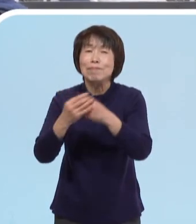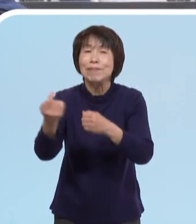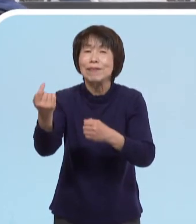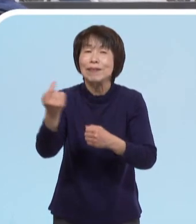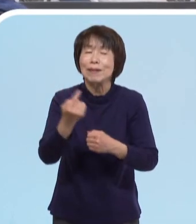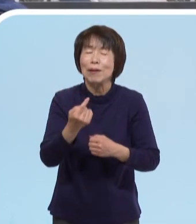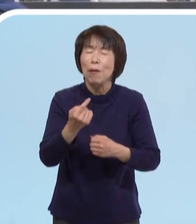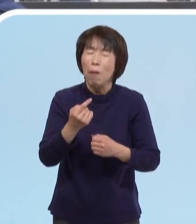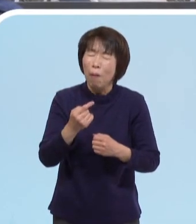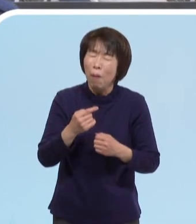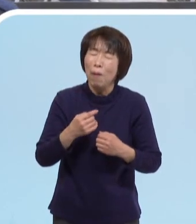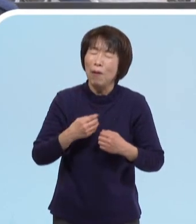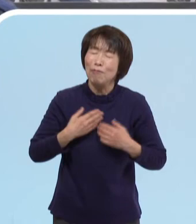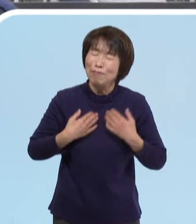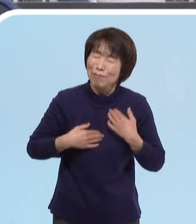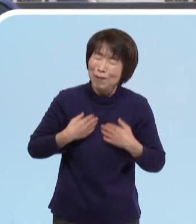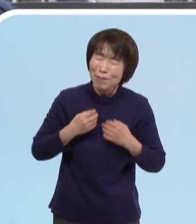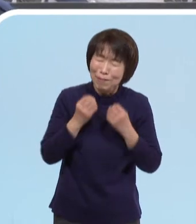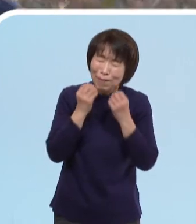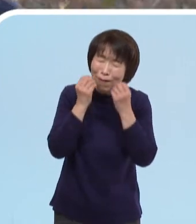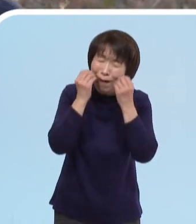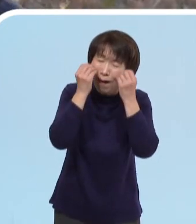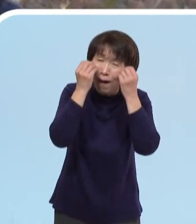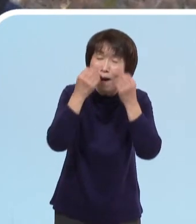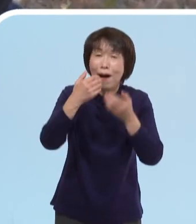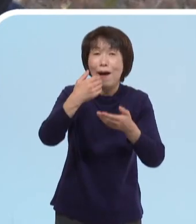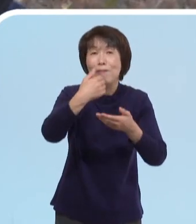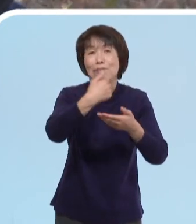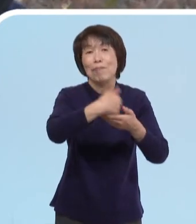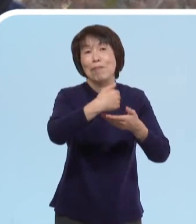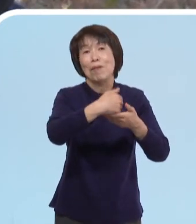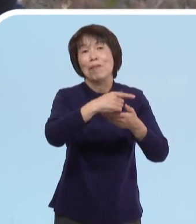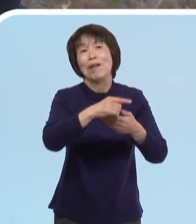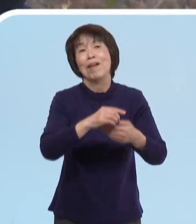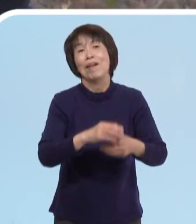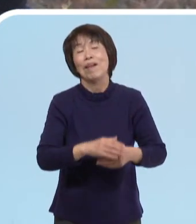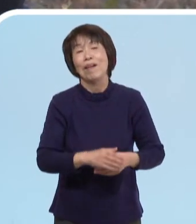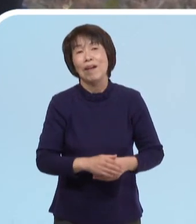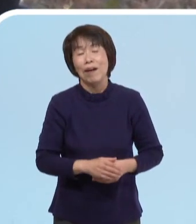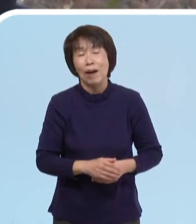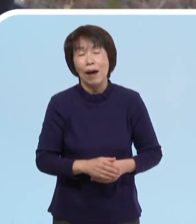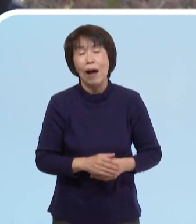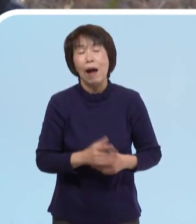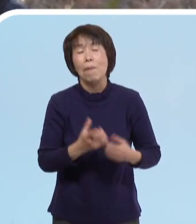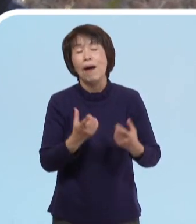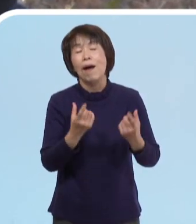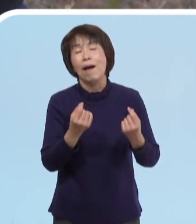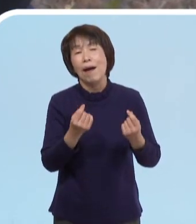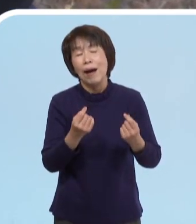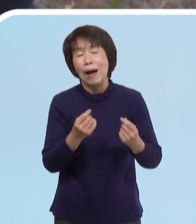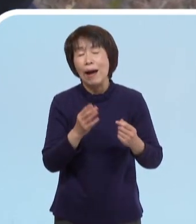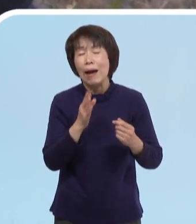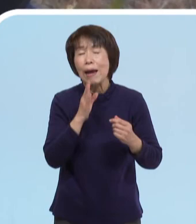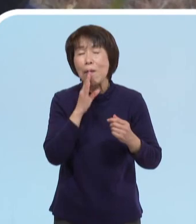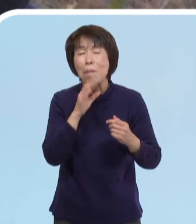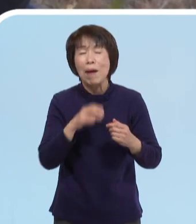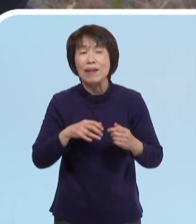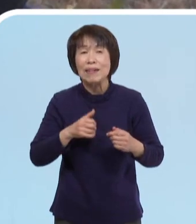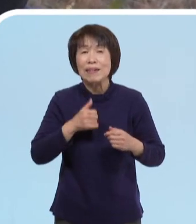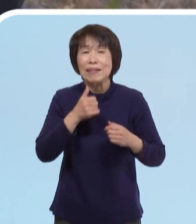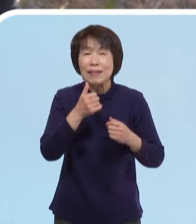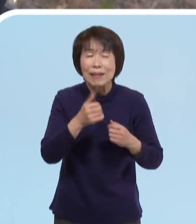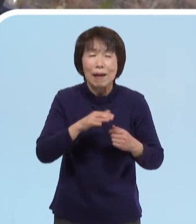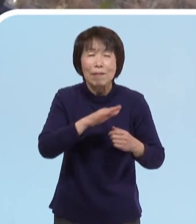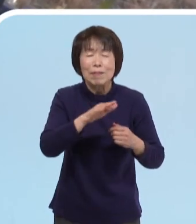在だったっていうのを聞いたんで、 うん、 現場の希望の光になれる災害救助犬を一頭でも多